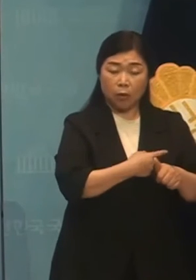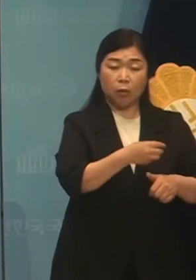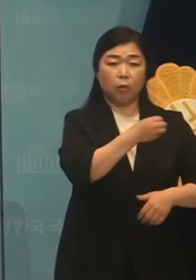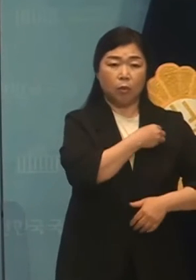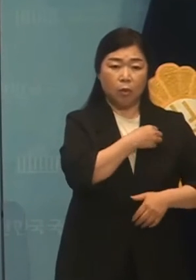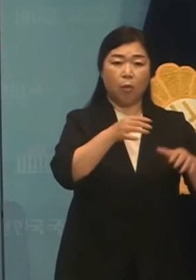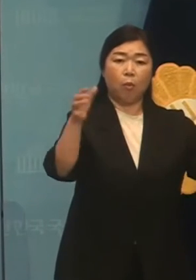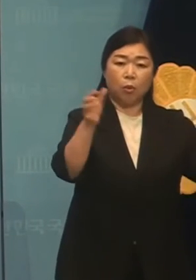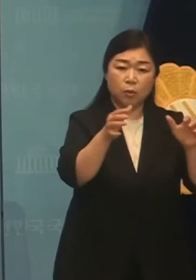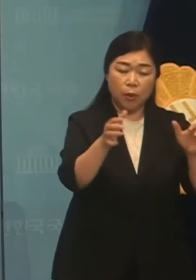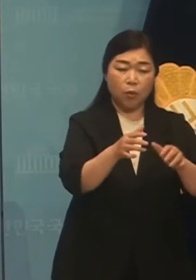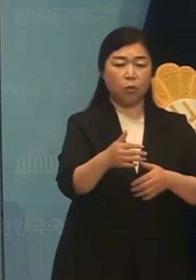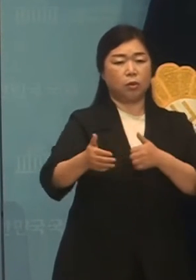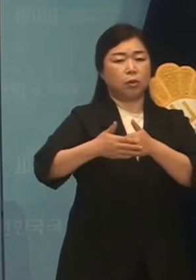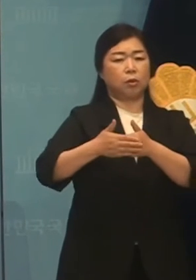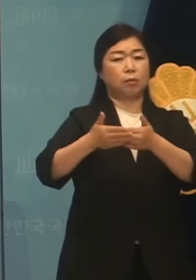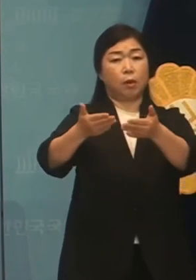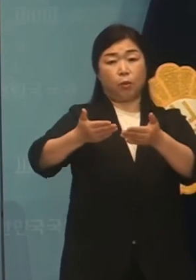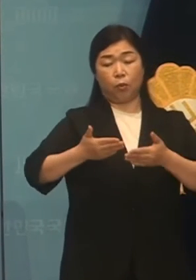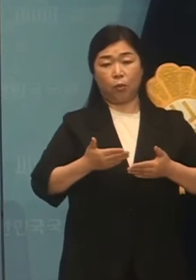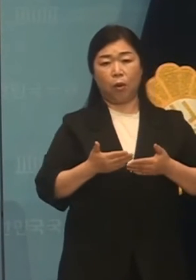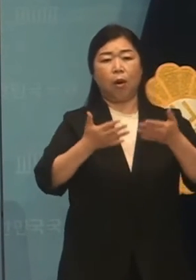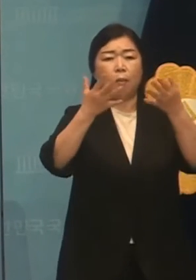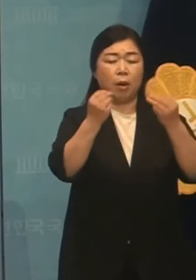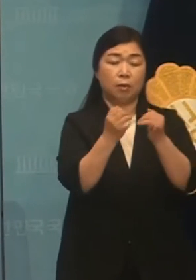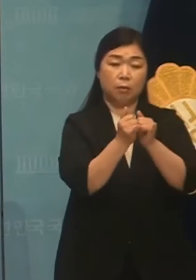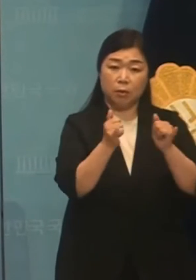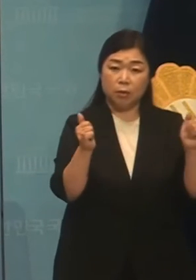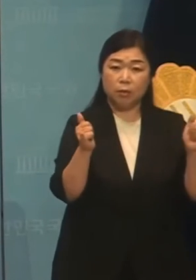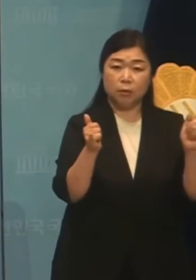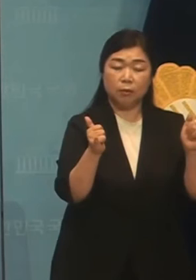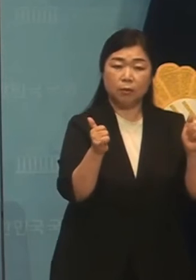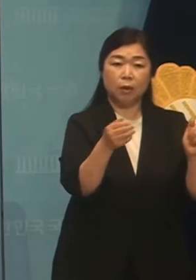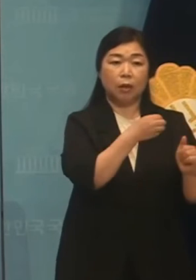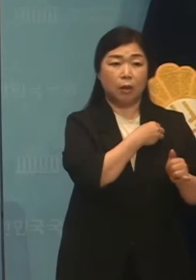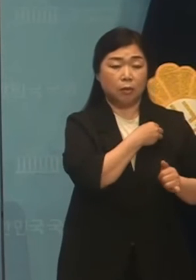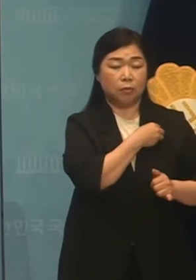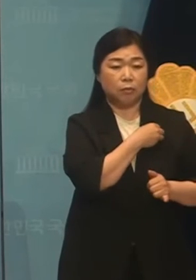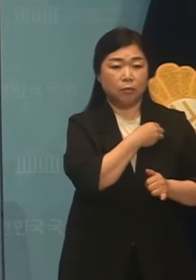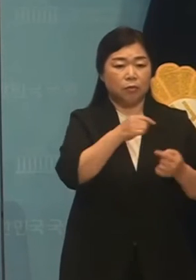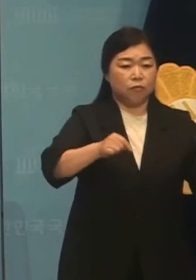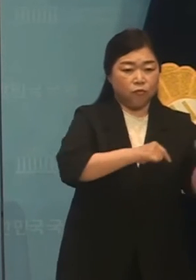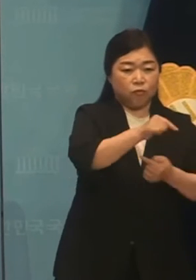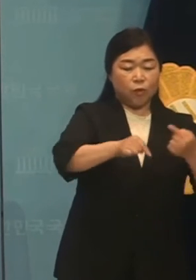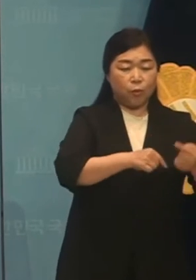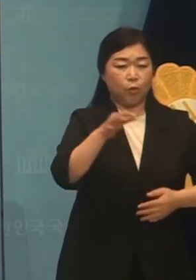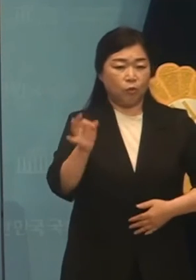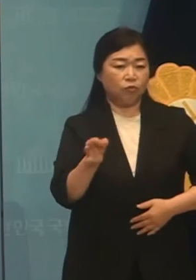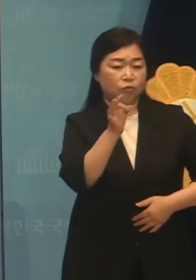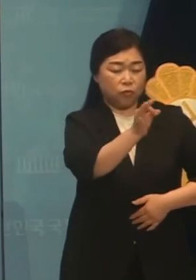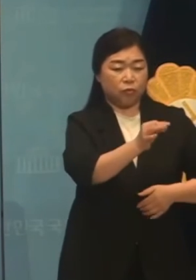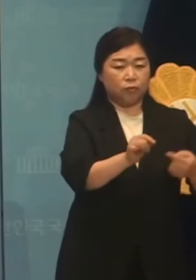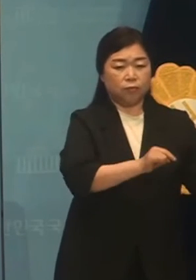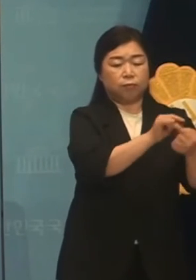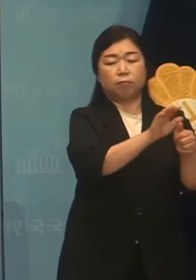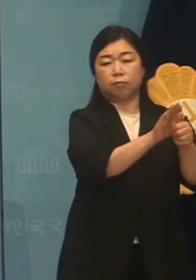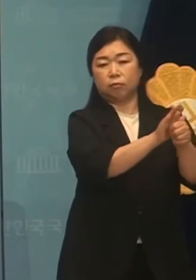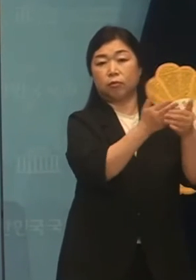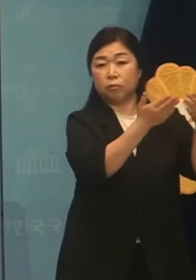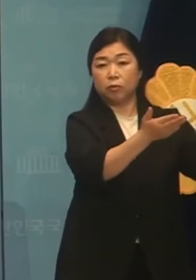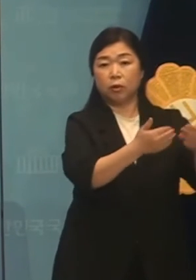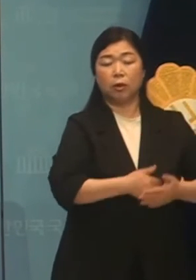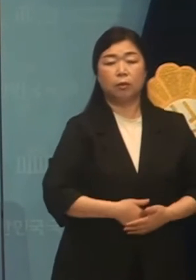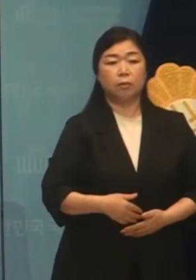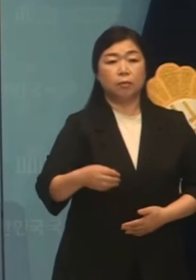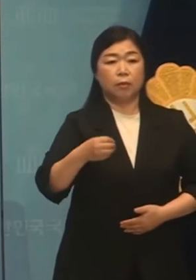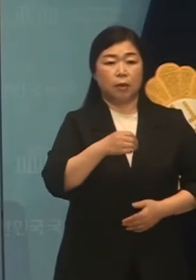당원을 모집하고 당원의 지지를 받아서 많은 당원들이 당의 운영비를 내고 그